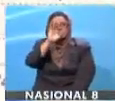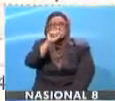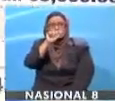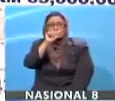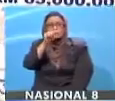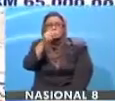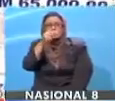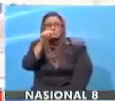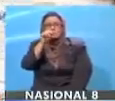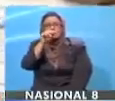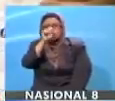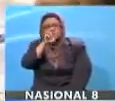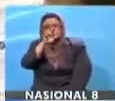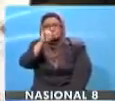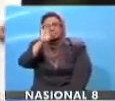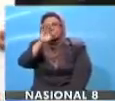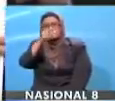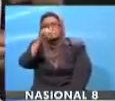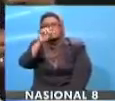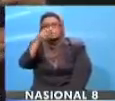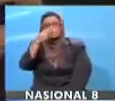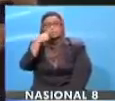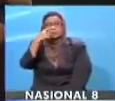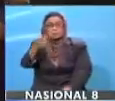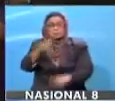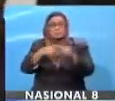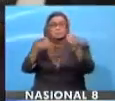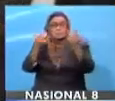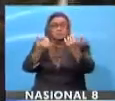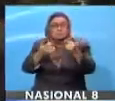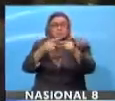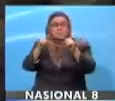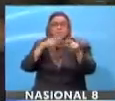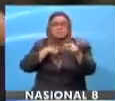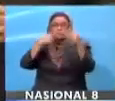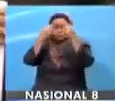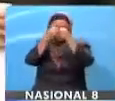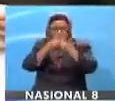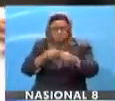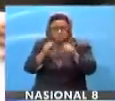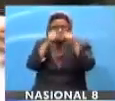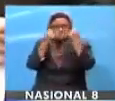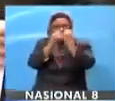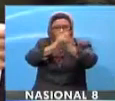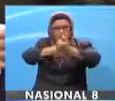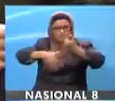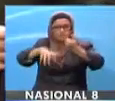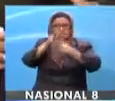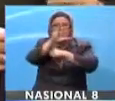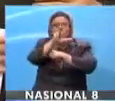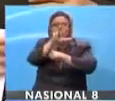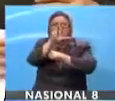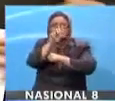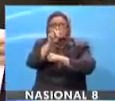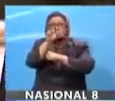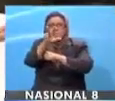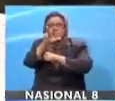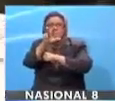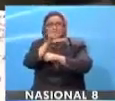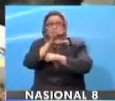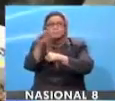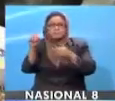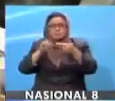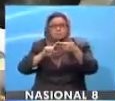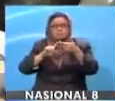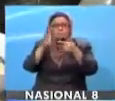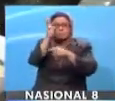perkembangan positif syarikat franchise yang kini berjumlah 770 buah. Daripada jumlah itu, 60 syarikat franchise